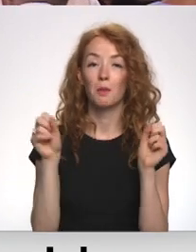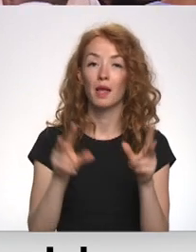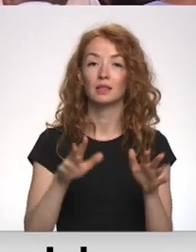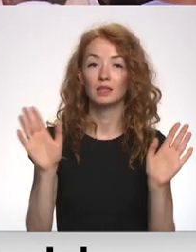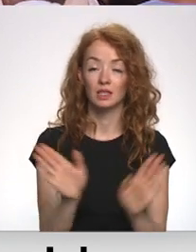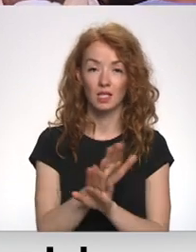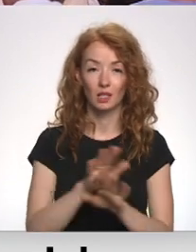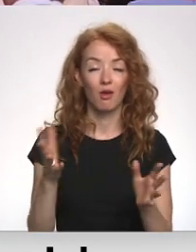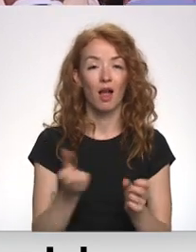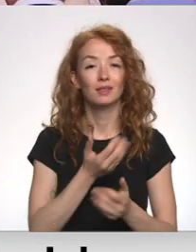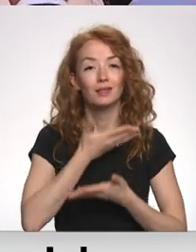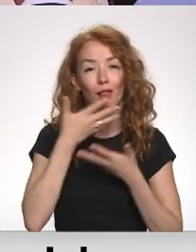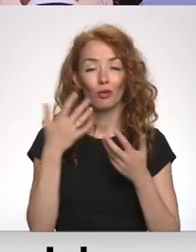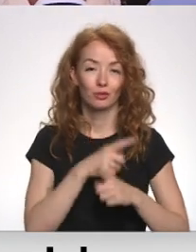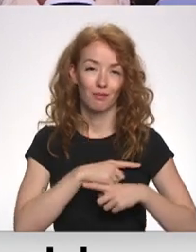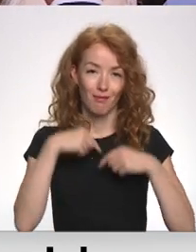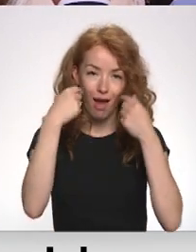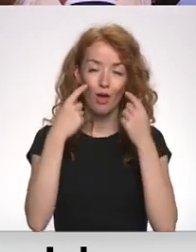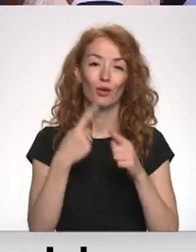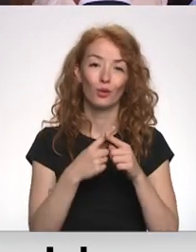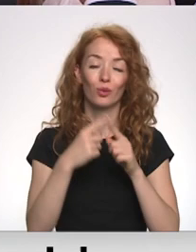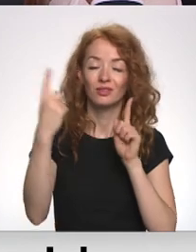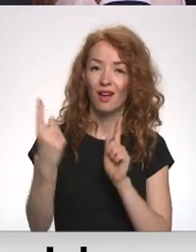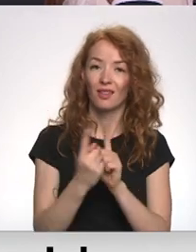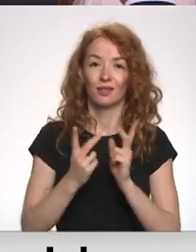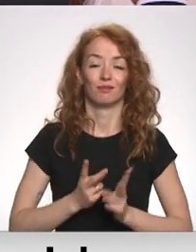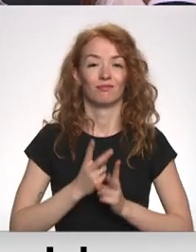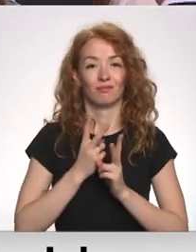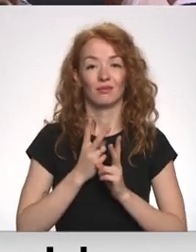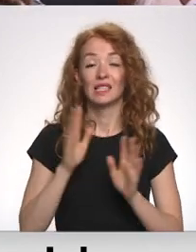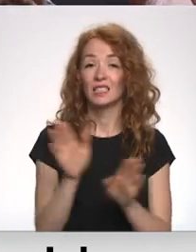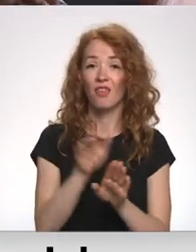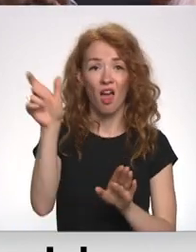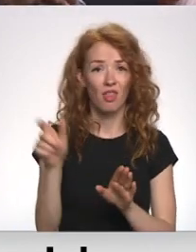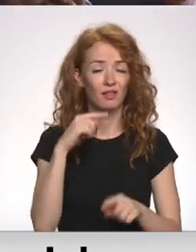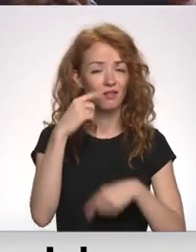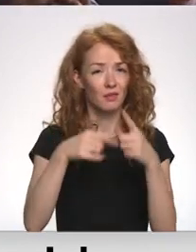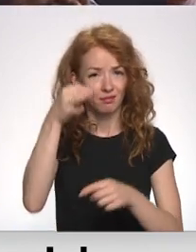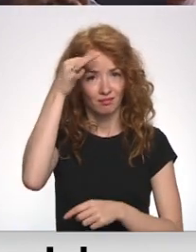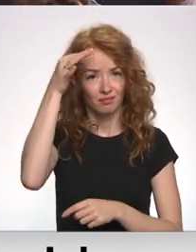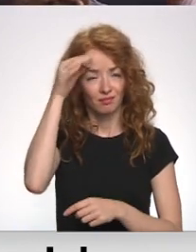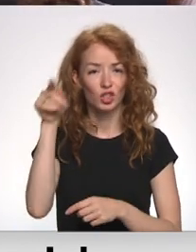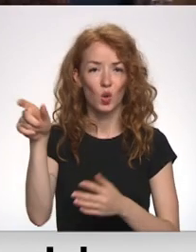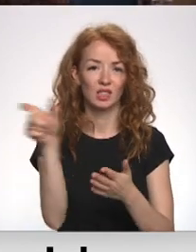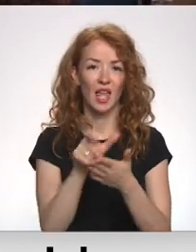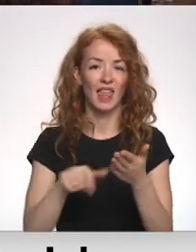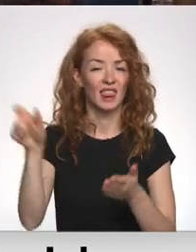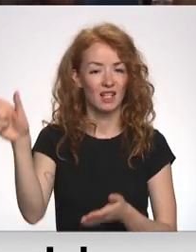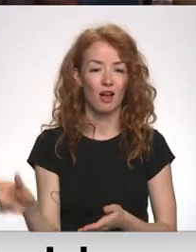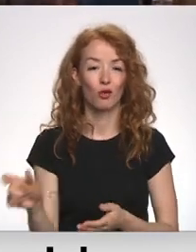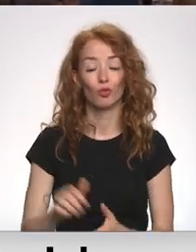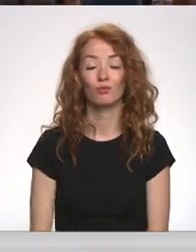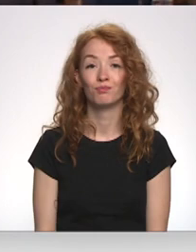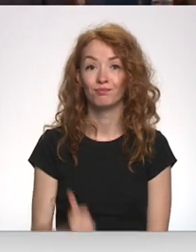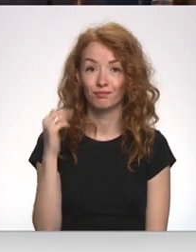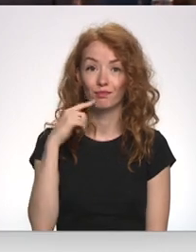silto smaidu un vēlmi pasmaidīt viņu satiekot, dziedātājs allaž atcerēsies patriotisko dzejnieku. Un tieši tas ir